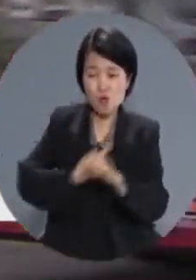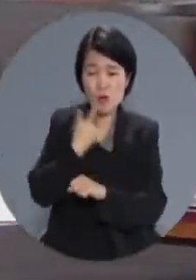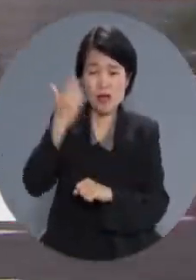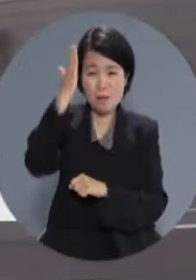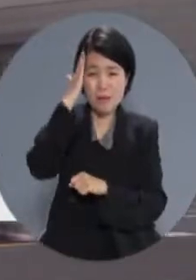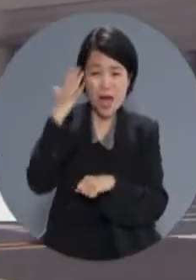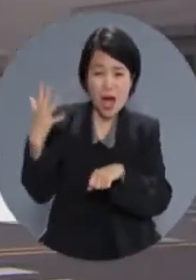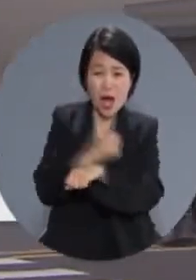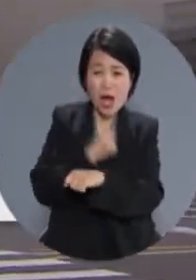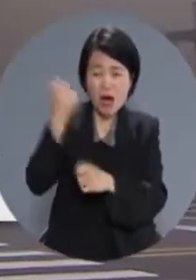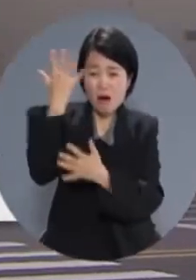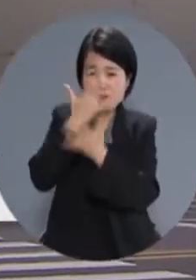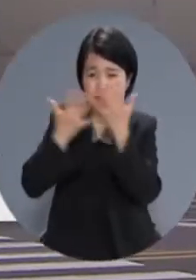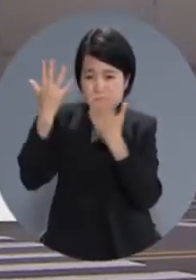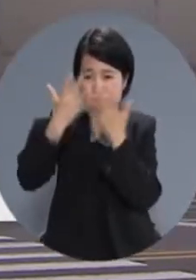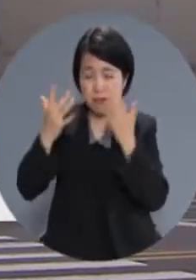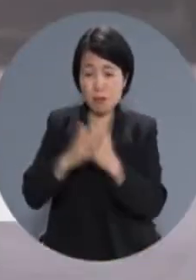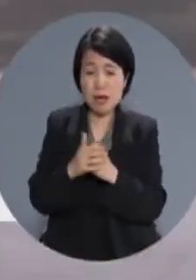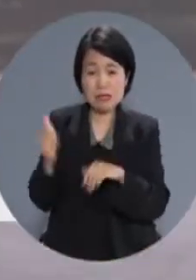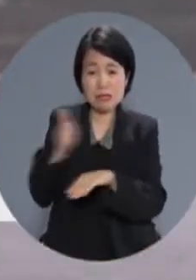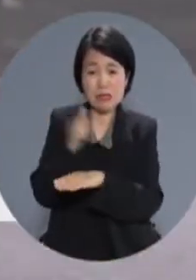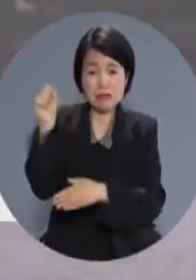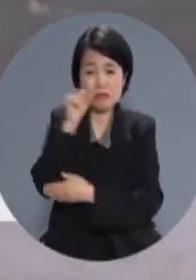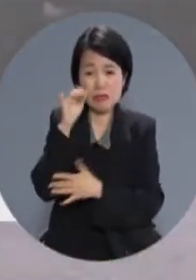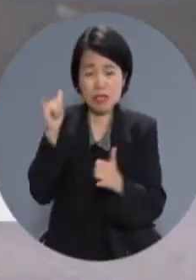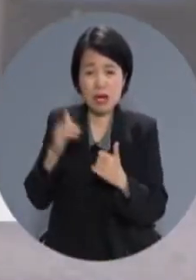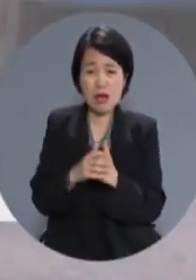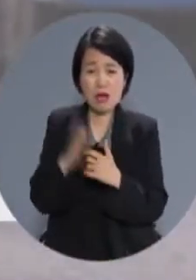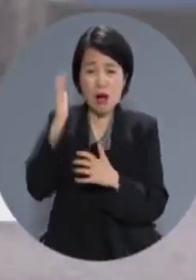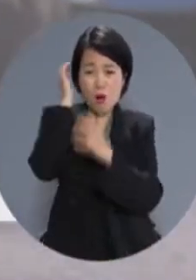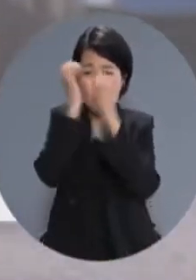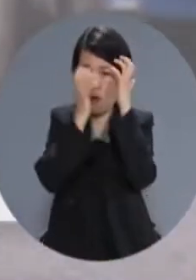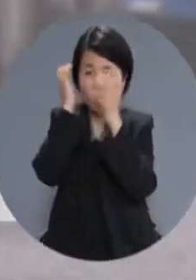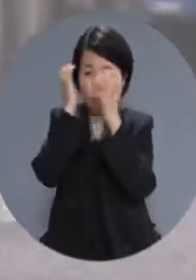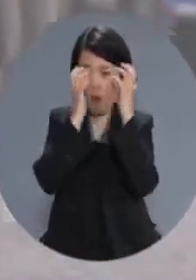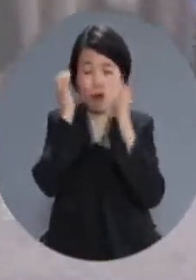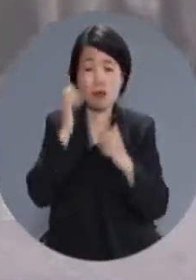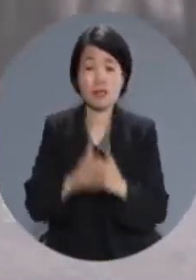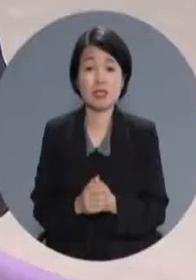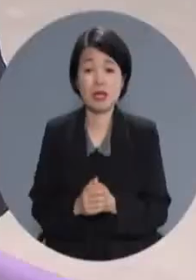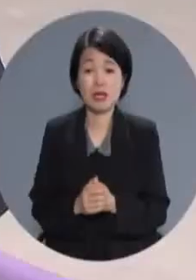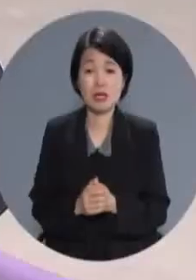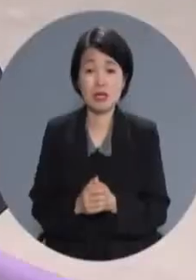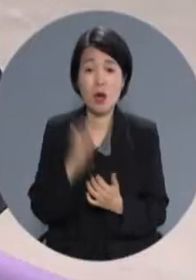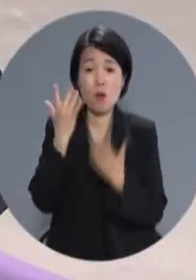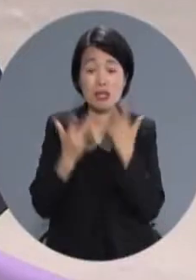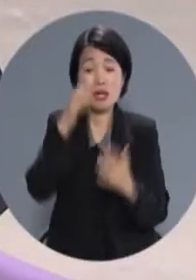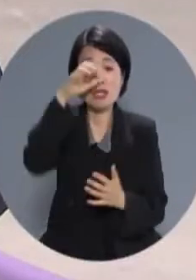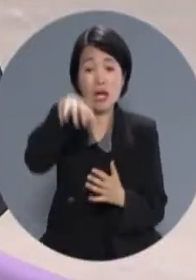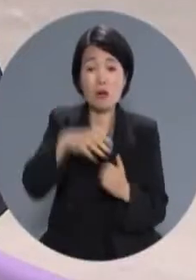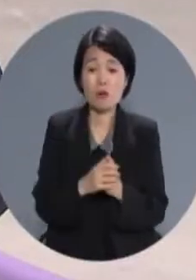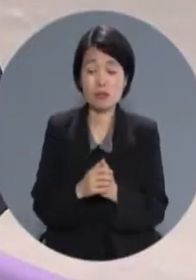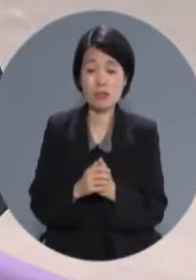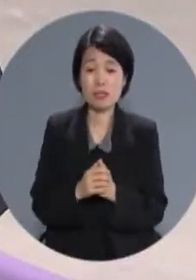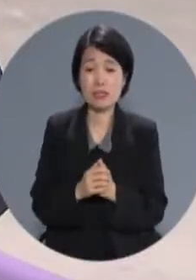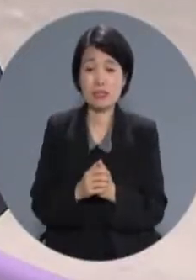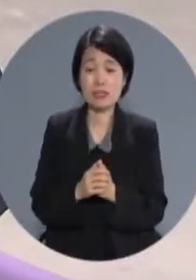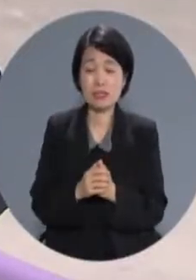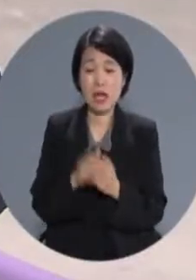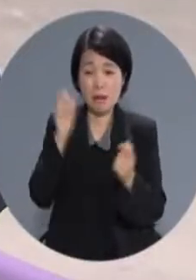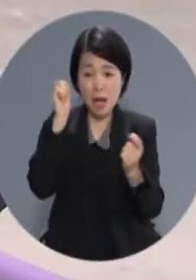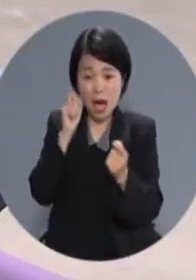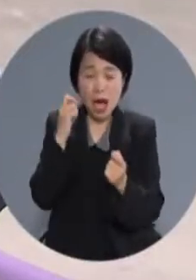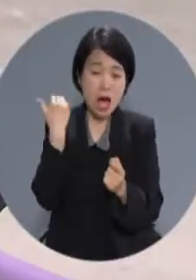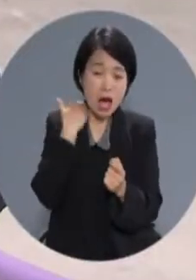연기가 대량으로 발생하면서 지나가는 운전자들도 큰 혼란을 겪었습니다. 화재가 난 현장은 불과 수미터 거리가 보이지